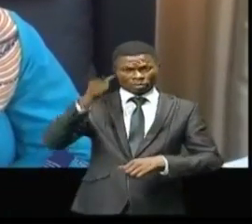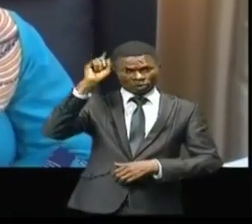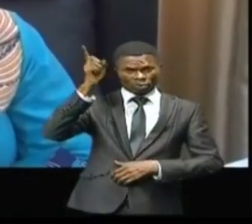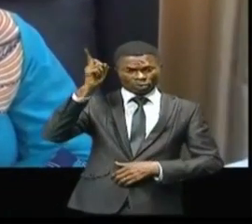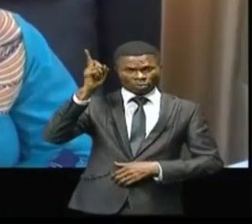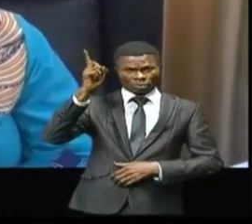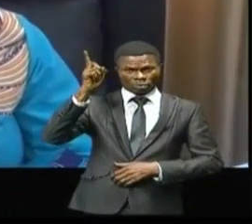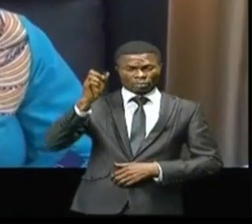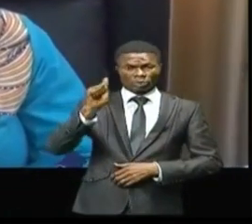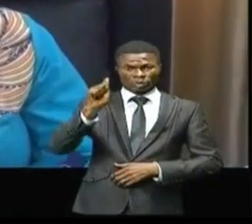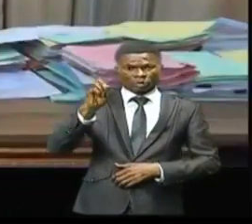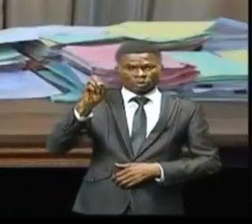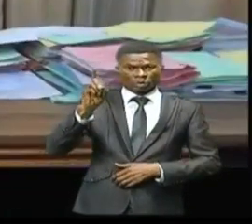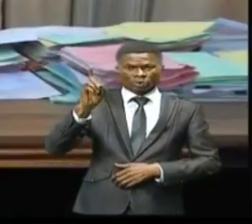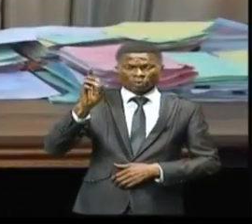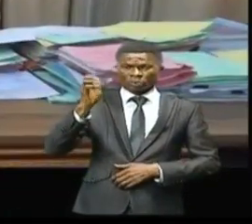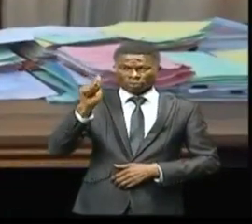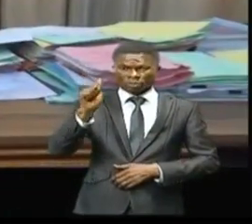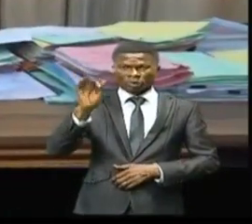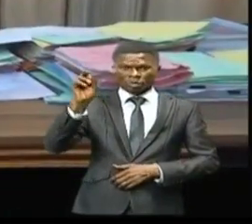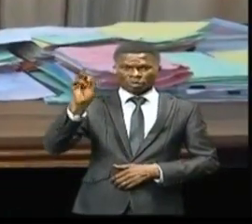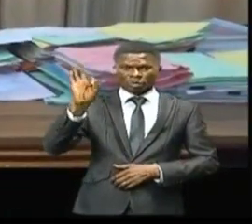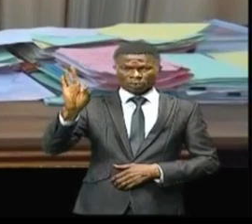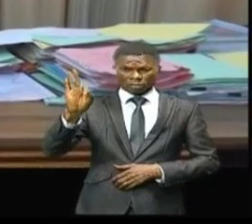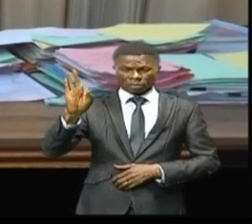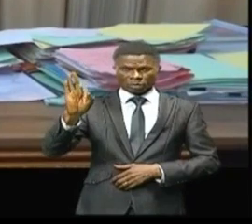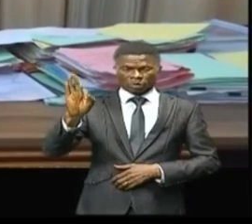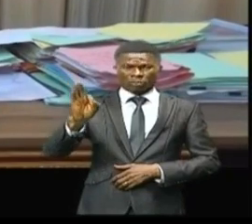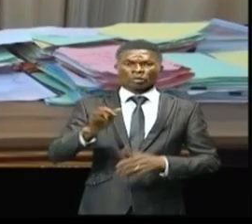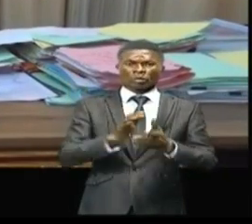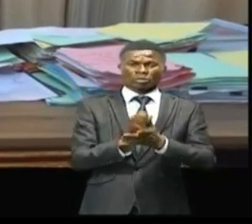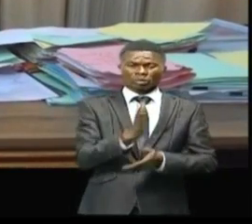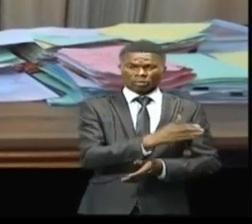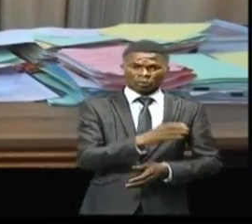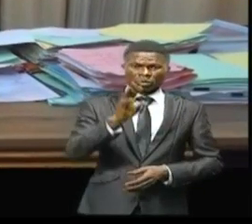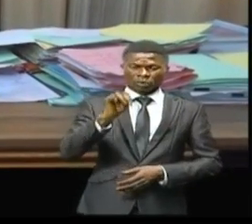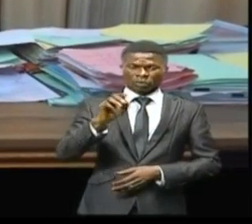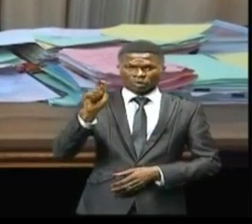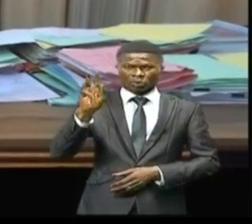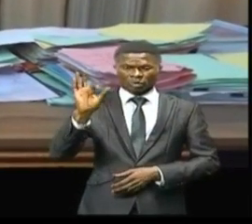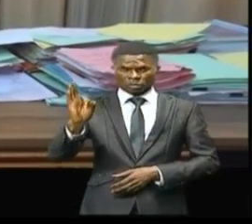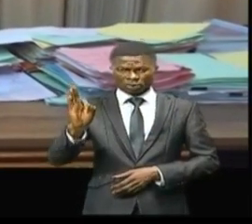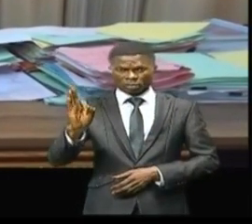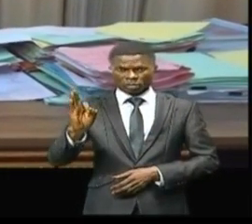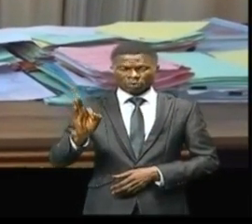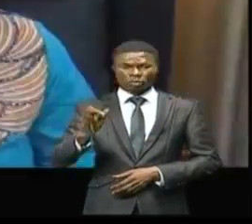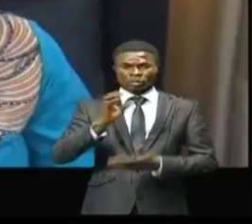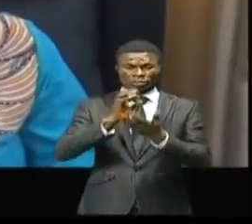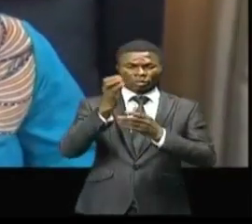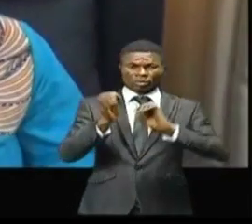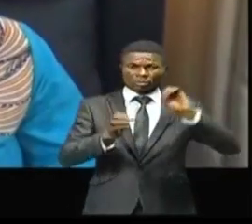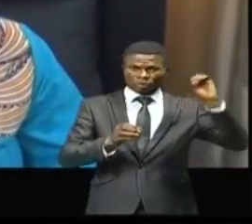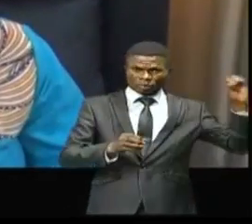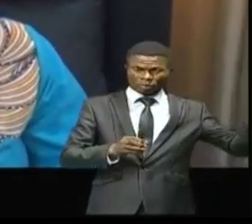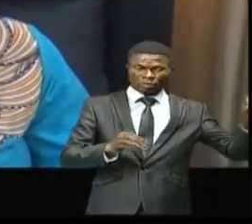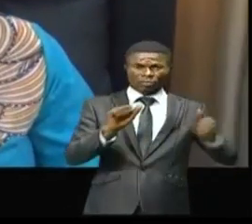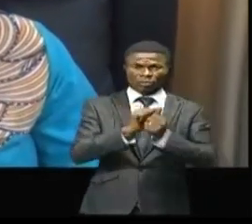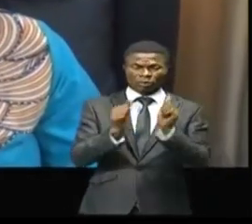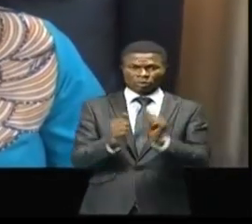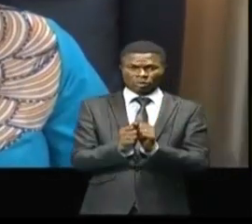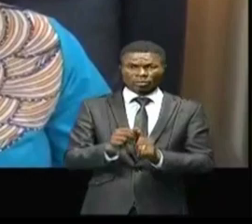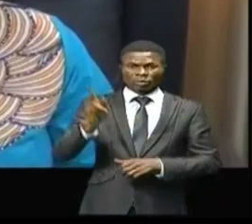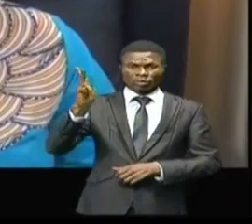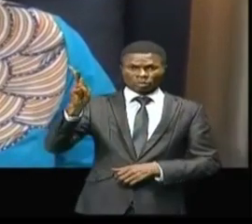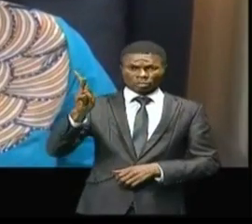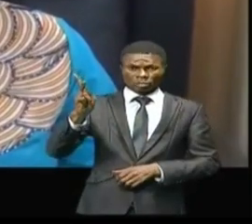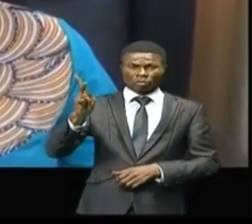la dfmtm à l'ouest a-t-il rassuré la situation aquamuff